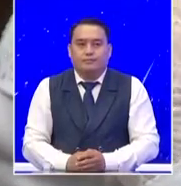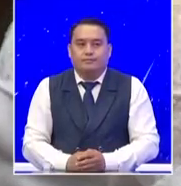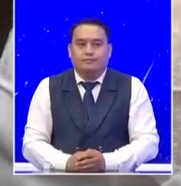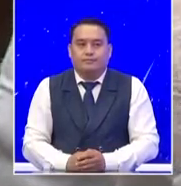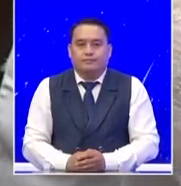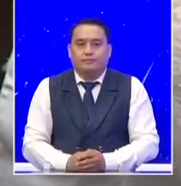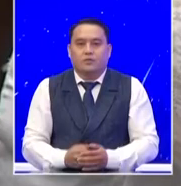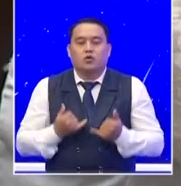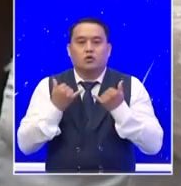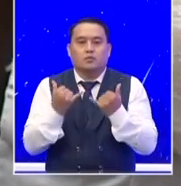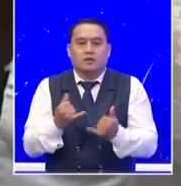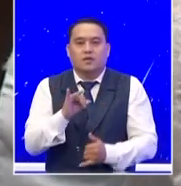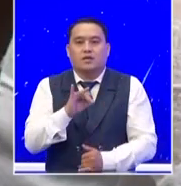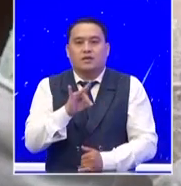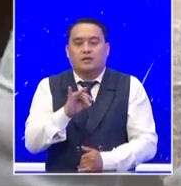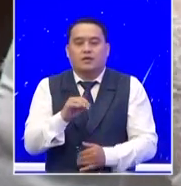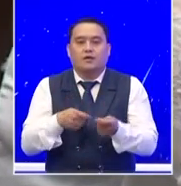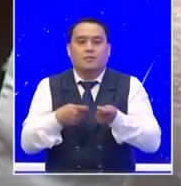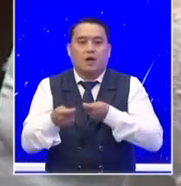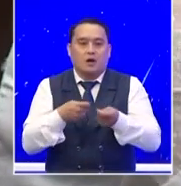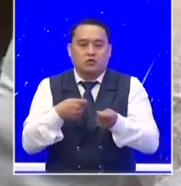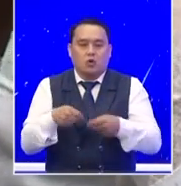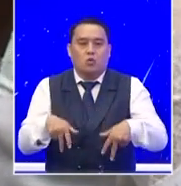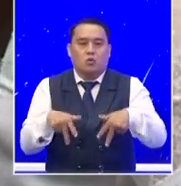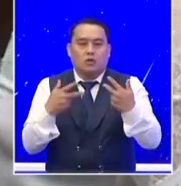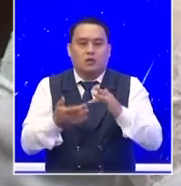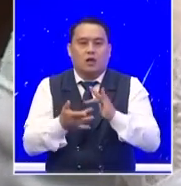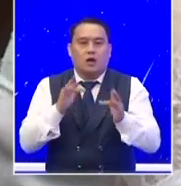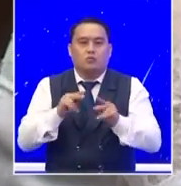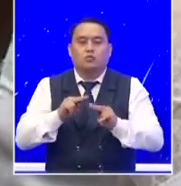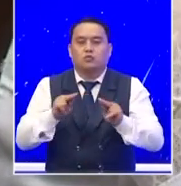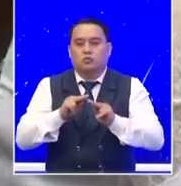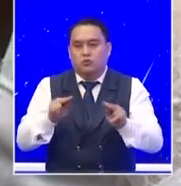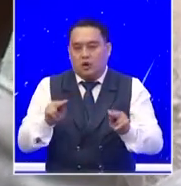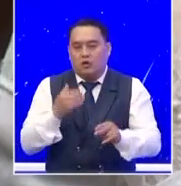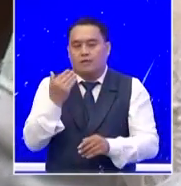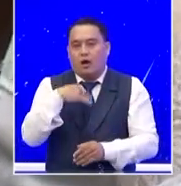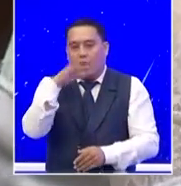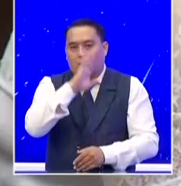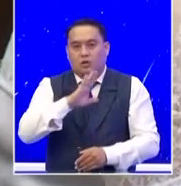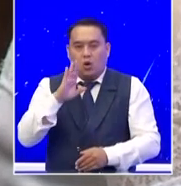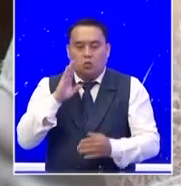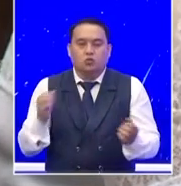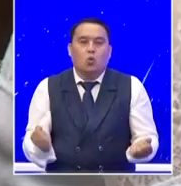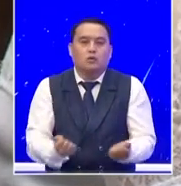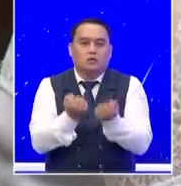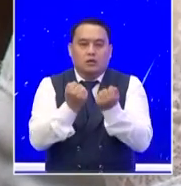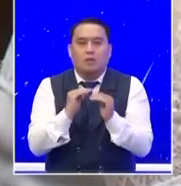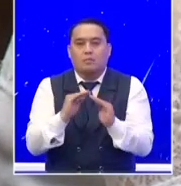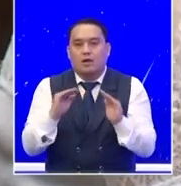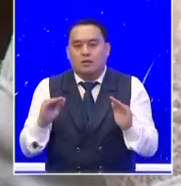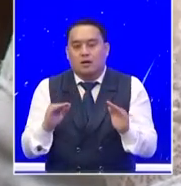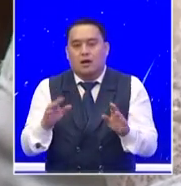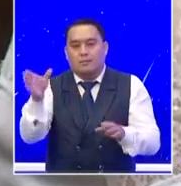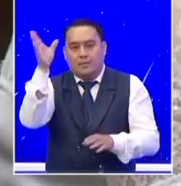Ирина Ивановна, білім басқармасы қашықтан оқыту барысында көрсеткен ата-аналы қолдауыңыз бен балаларыңыздың